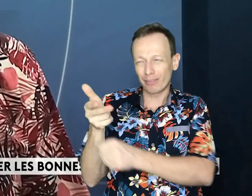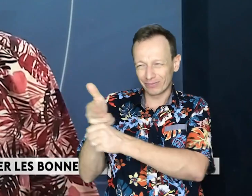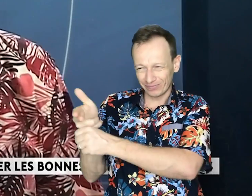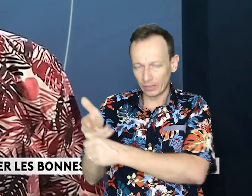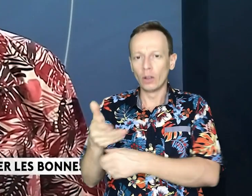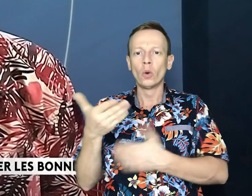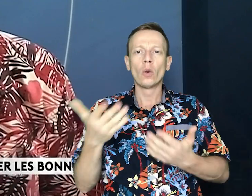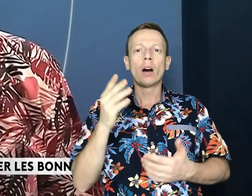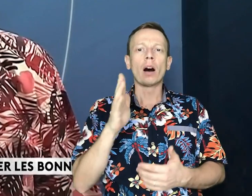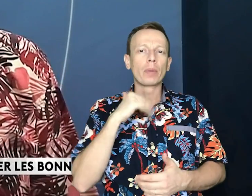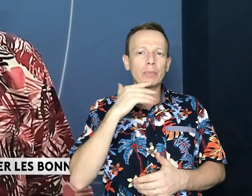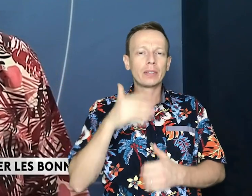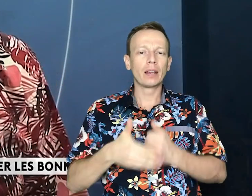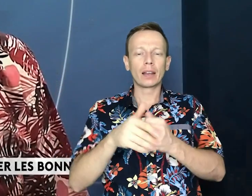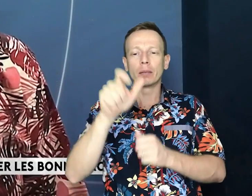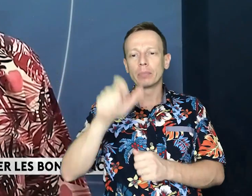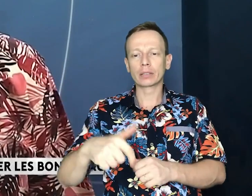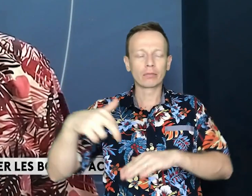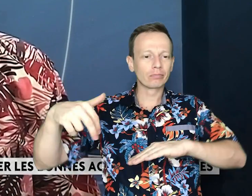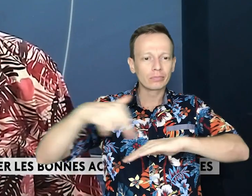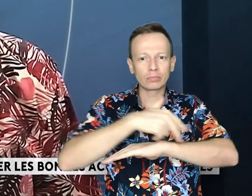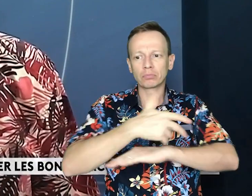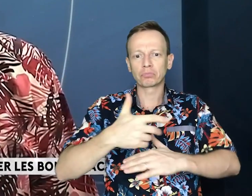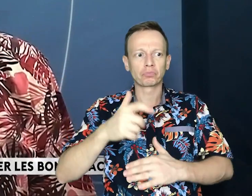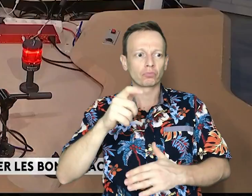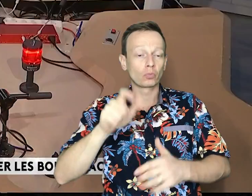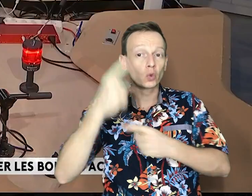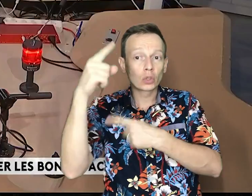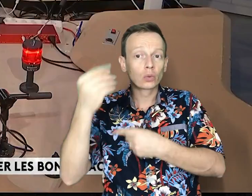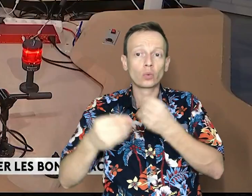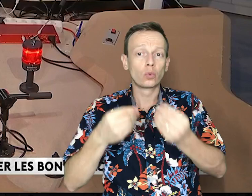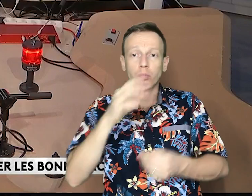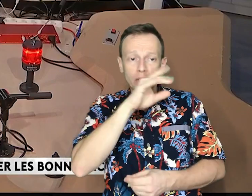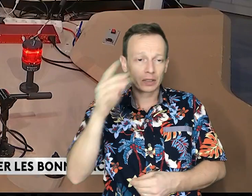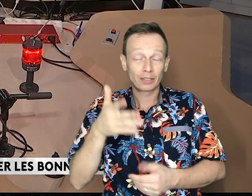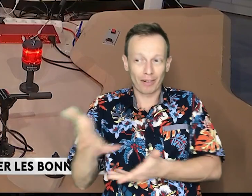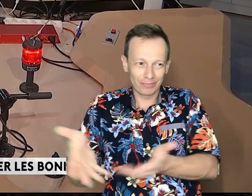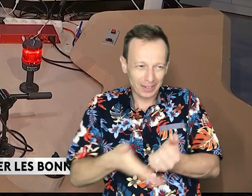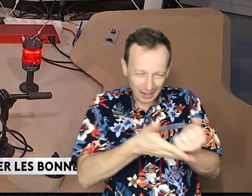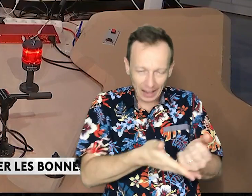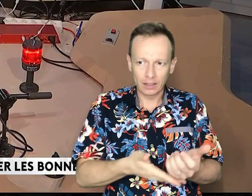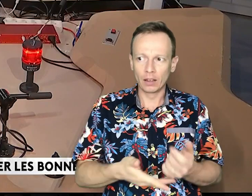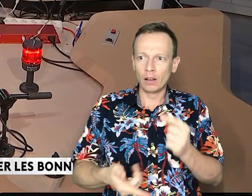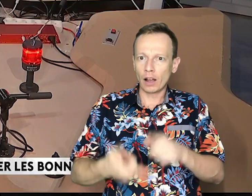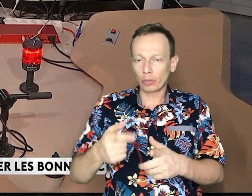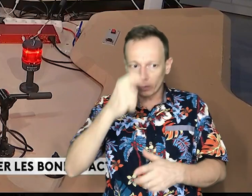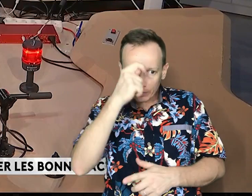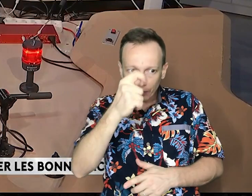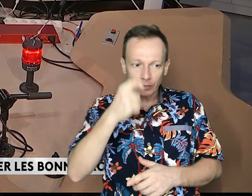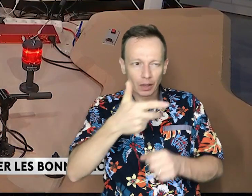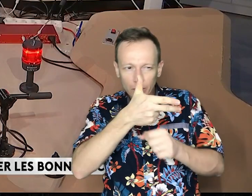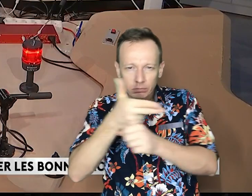à un Polynésien lambda. Toutes ces actions, elles ne sont pas vues. Et nous, on veut les valoriser. Il y aura évidemment une remise de prix avec le prix du